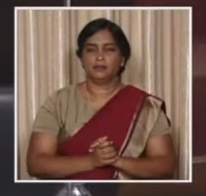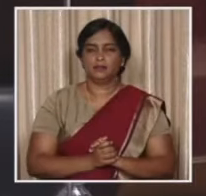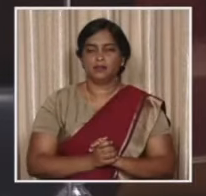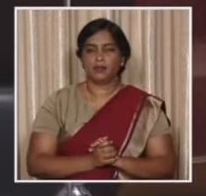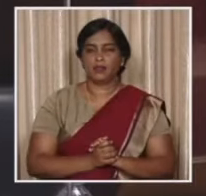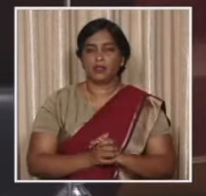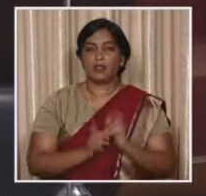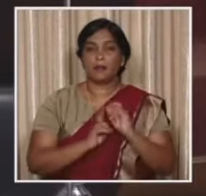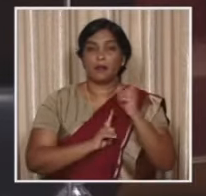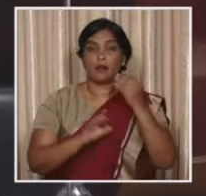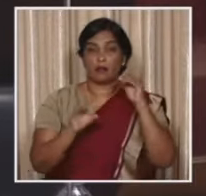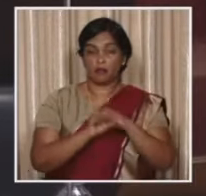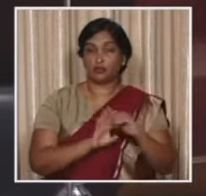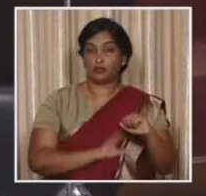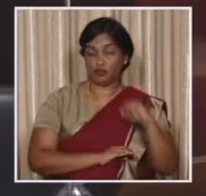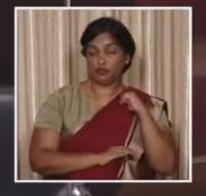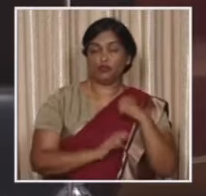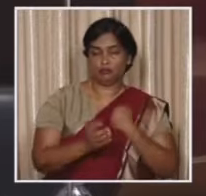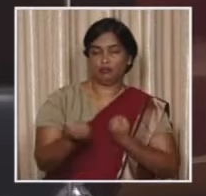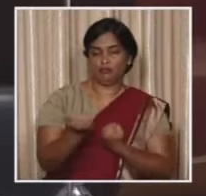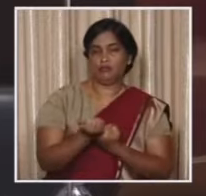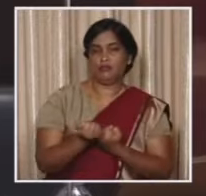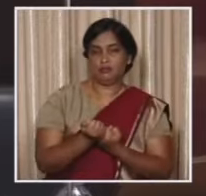Awe parlimen itu sakti mat kerana kira,